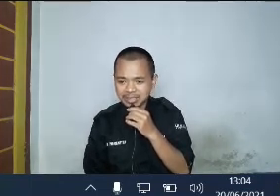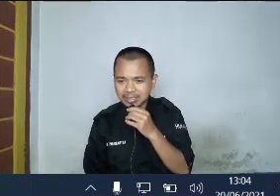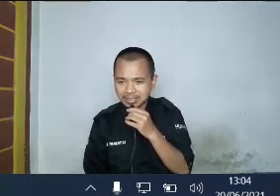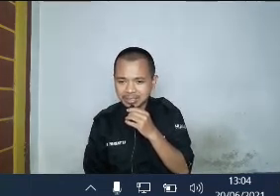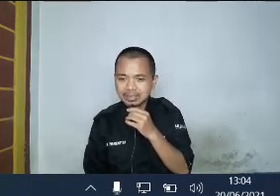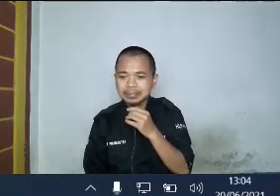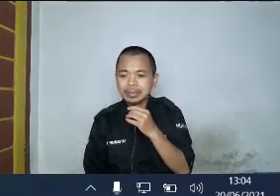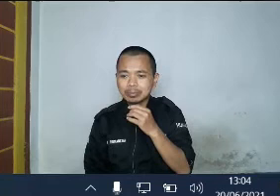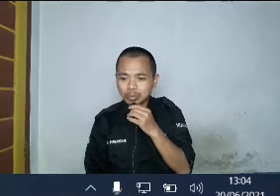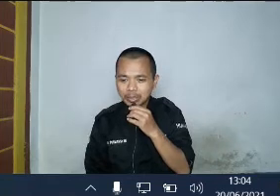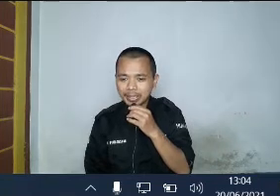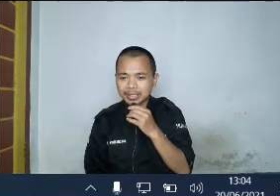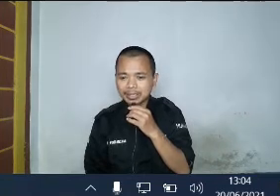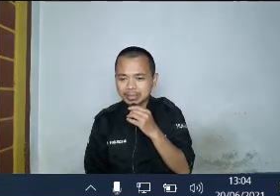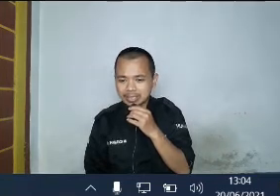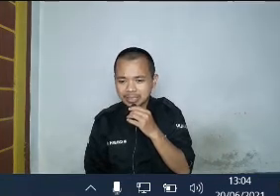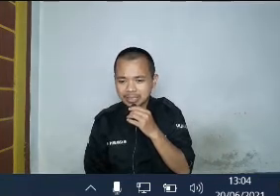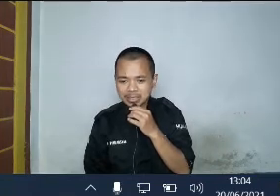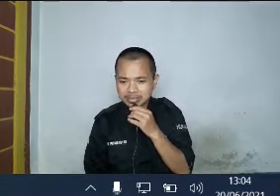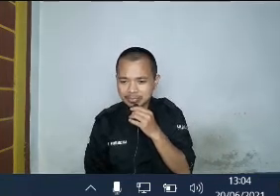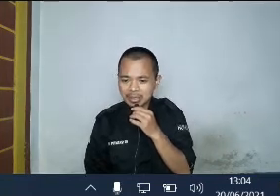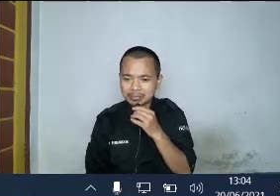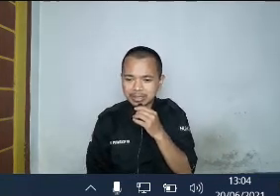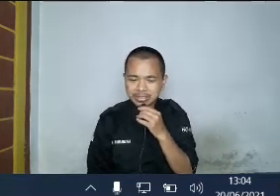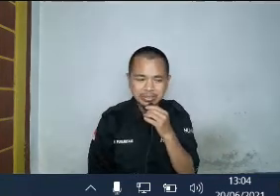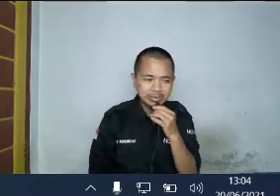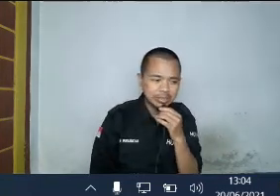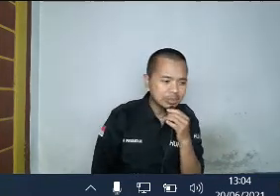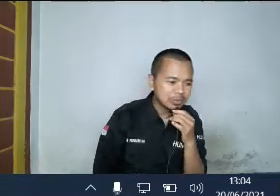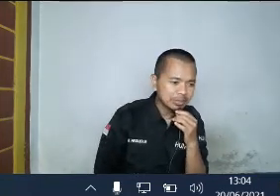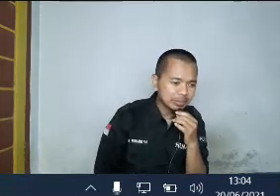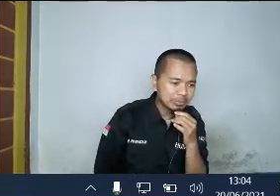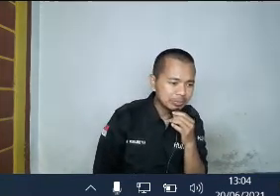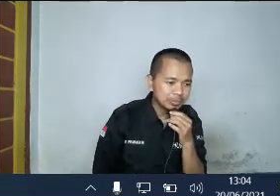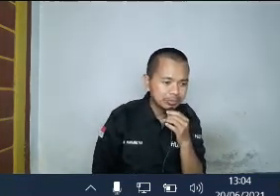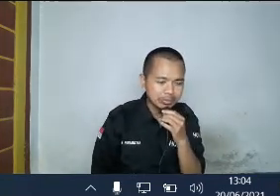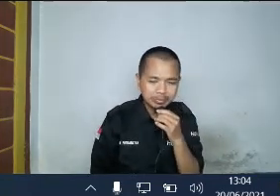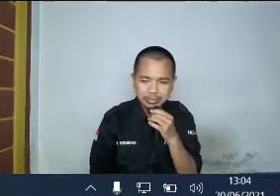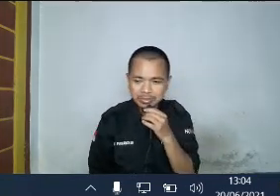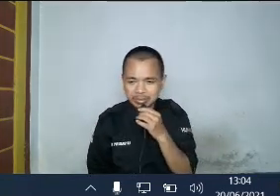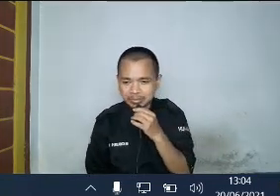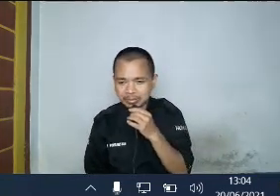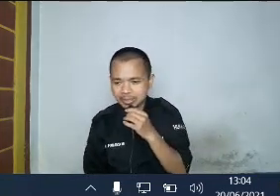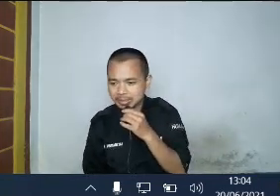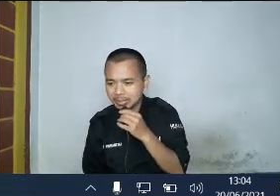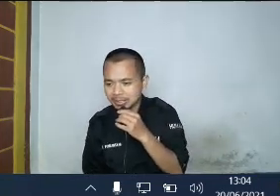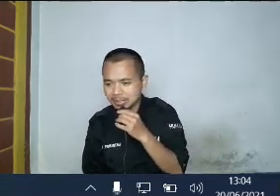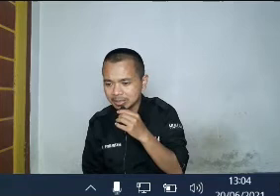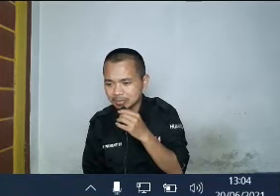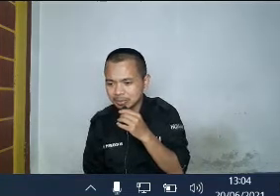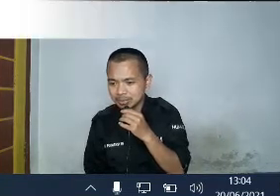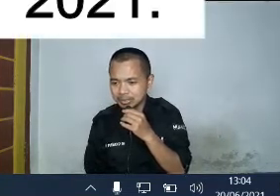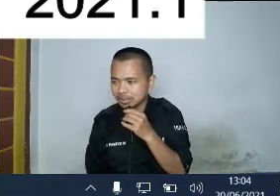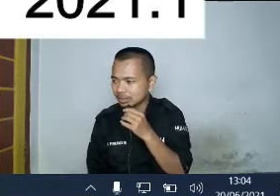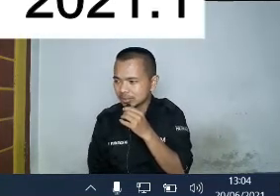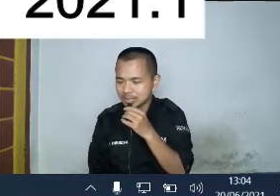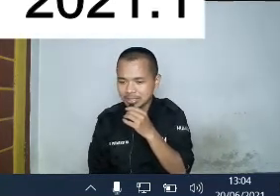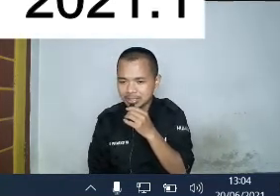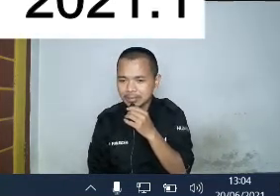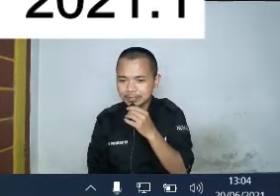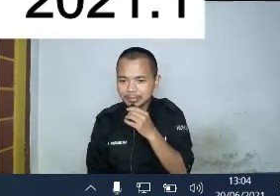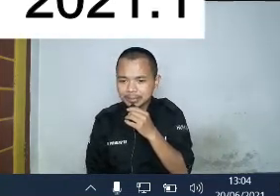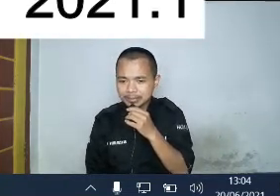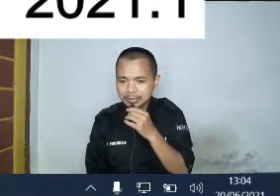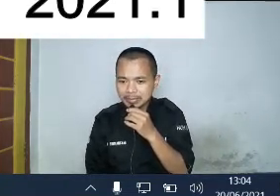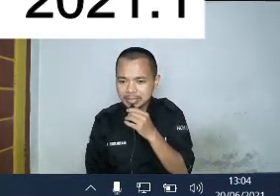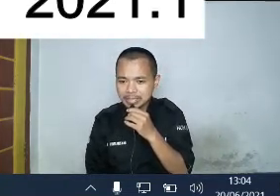sia.ac.id mulai tanggal 19 Juni 2012 satu Jadi kemarin Ya mulai kemarin itu